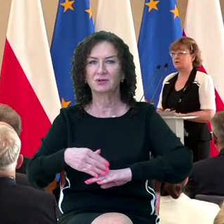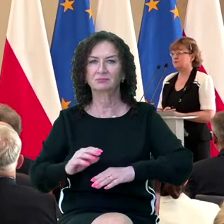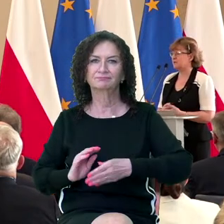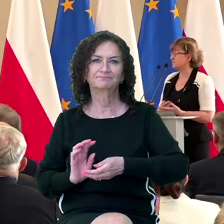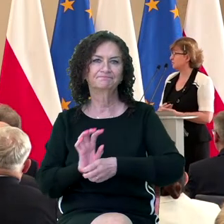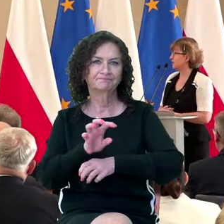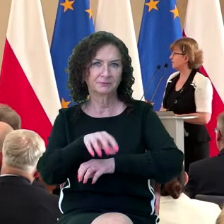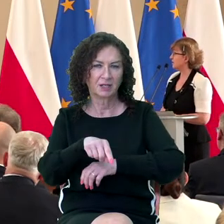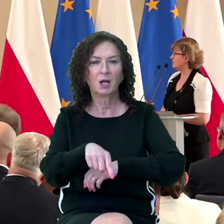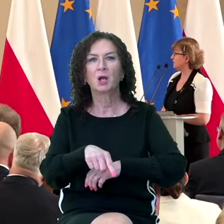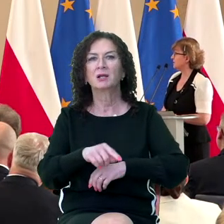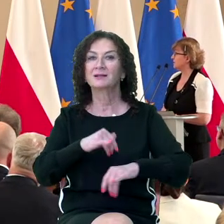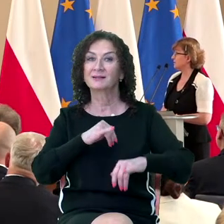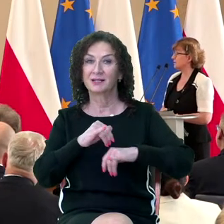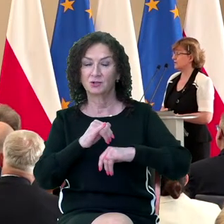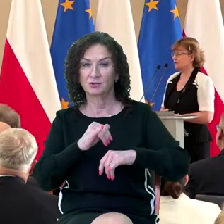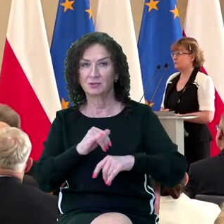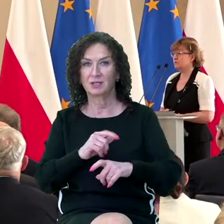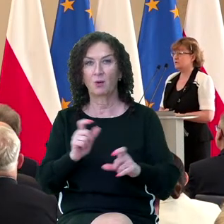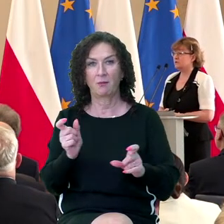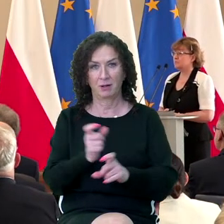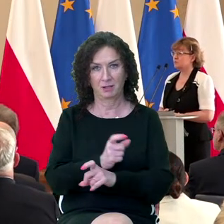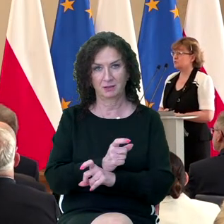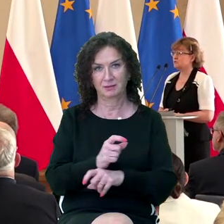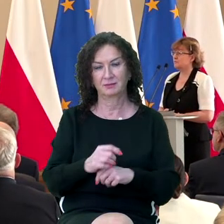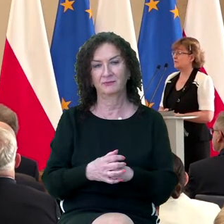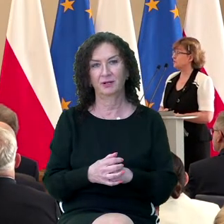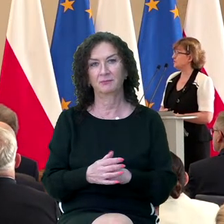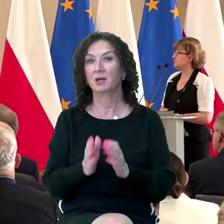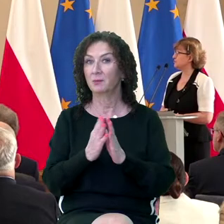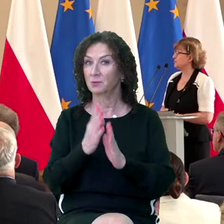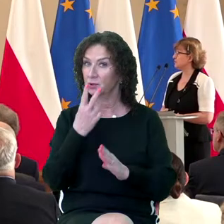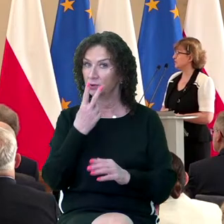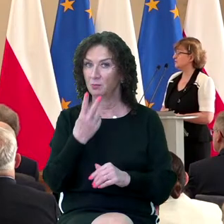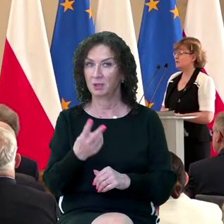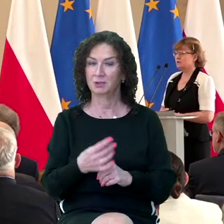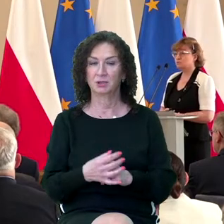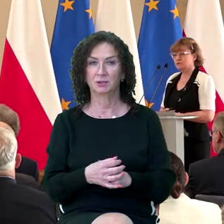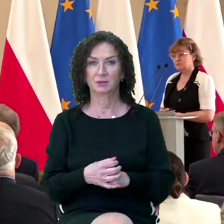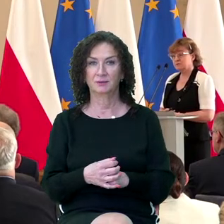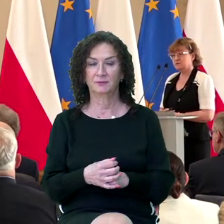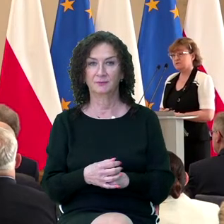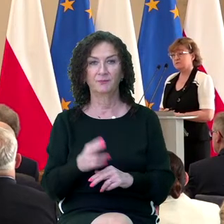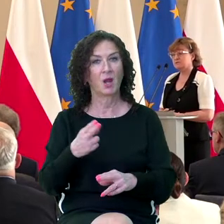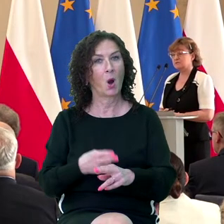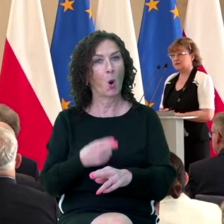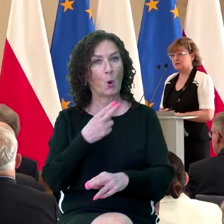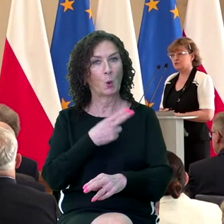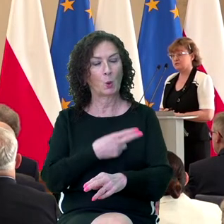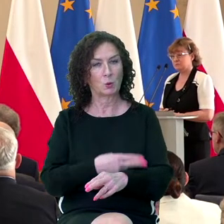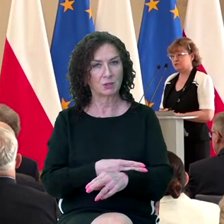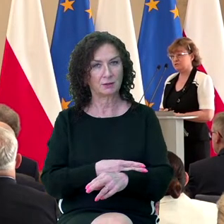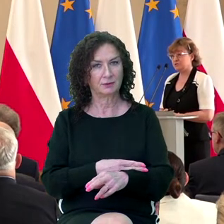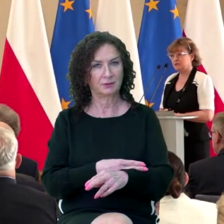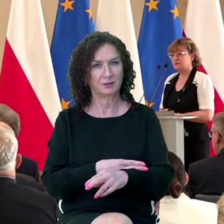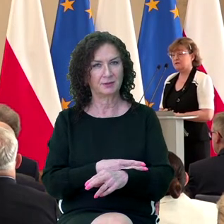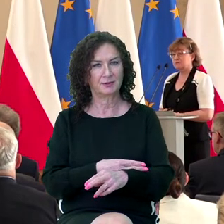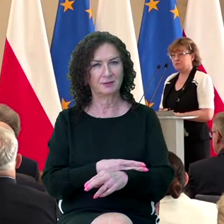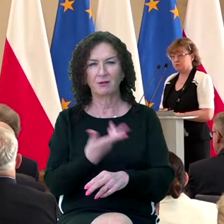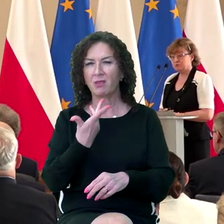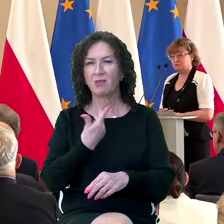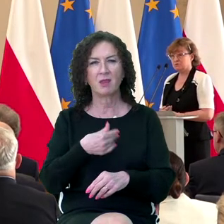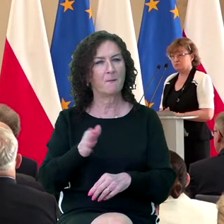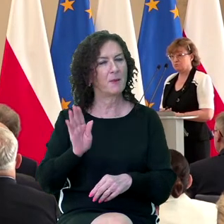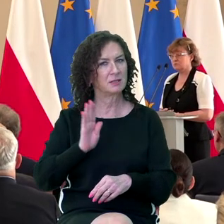która miała swoje agendy na terenie kraju. I proszę zobaczyć, że urzędnicy z narażeniem życia,